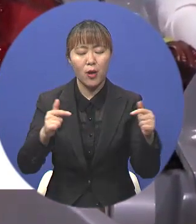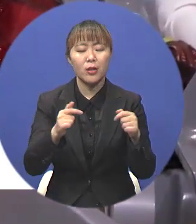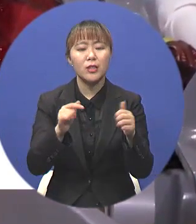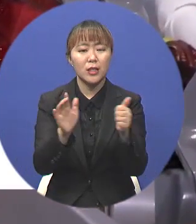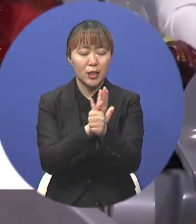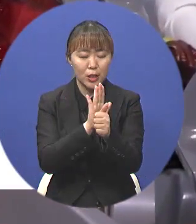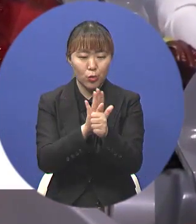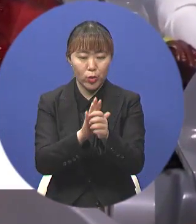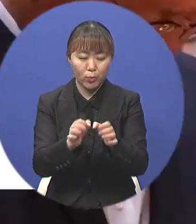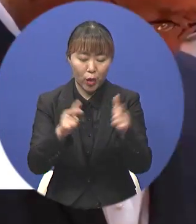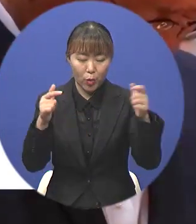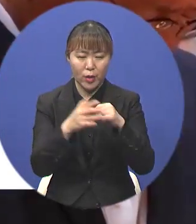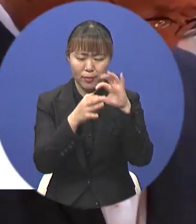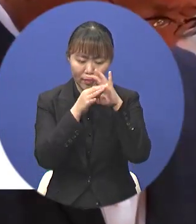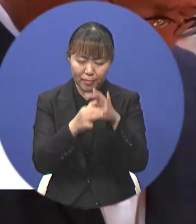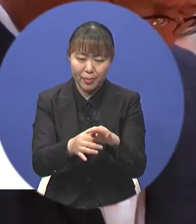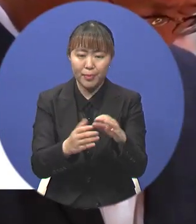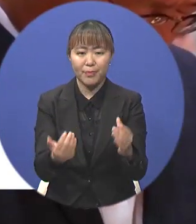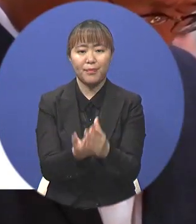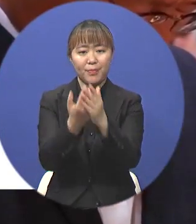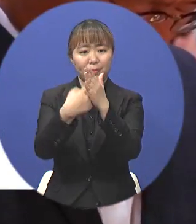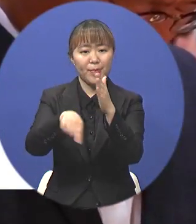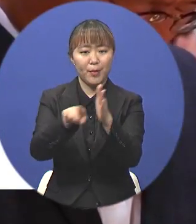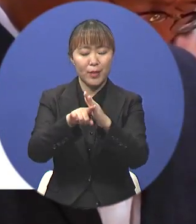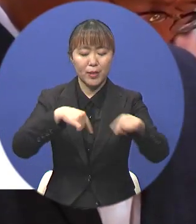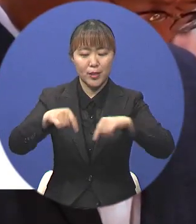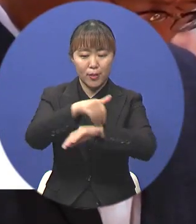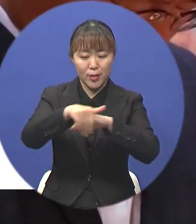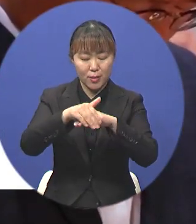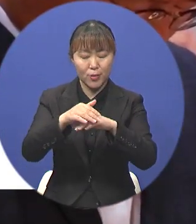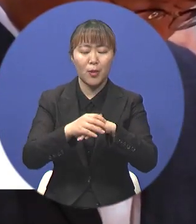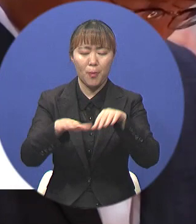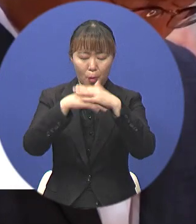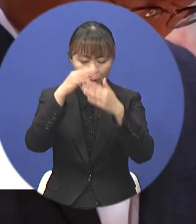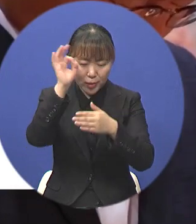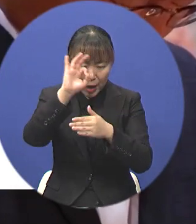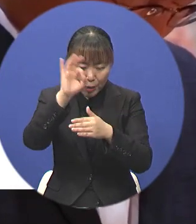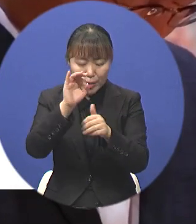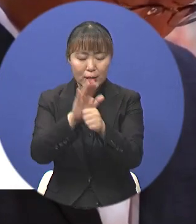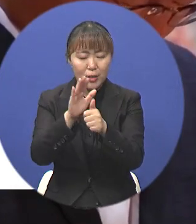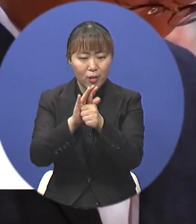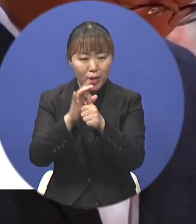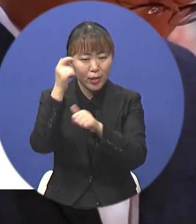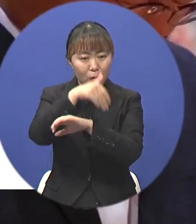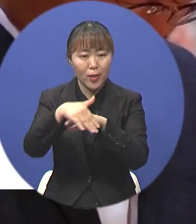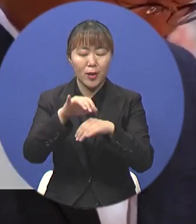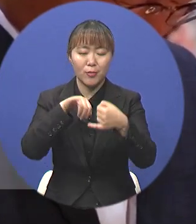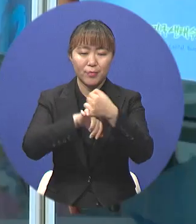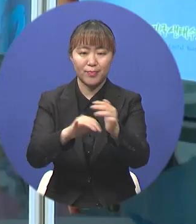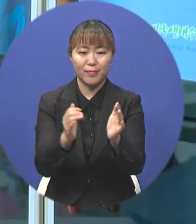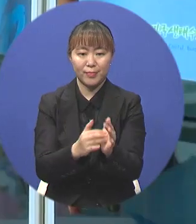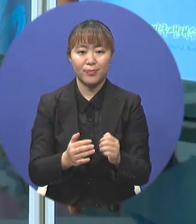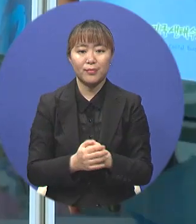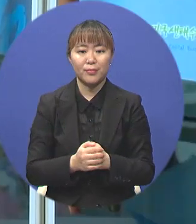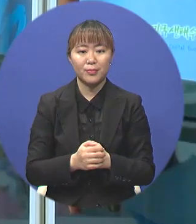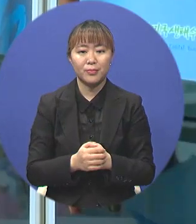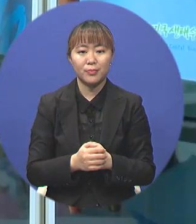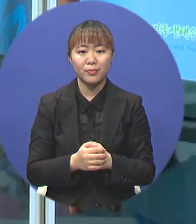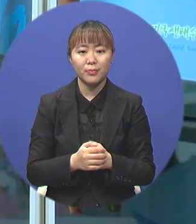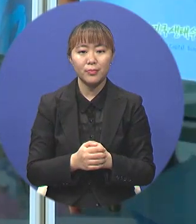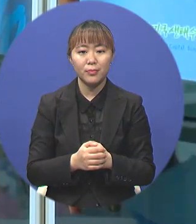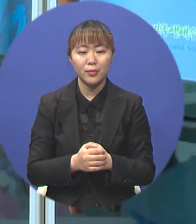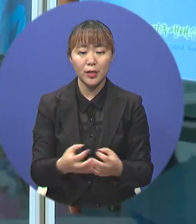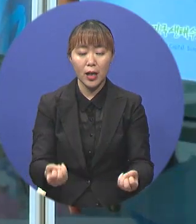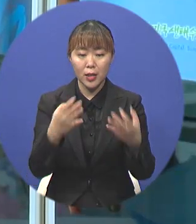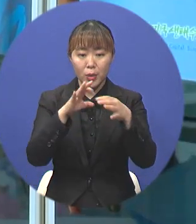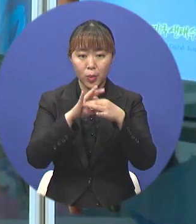확대하고 지속 가능한 농촌 발전을 위한 정책을 적극 발굴하고 지원해 나가겠다고 약속했습니다.